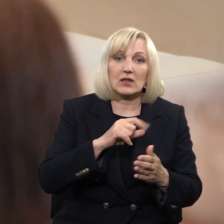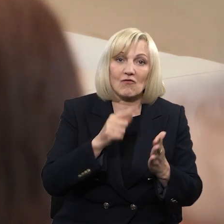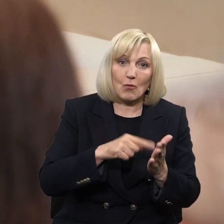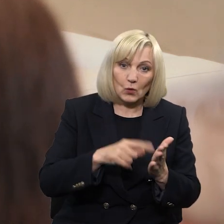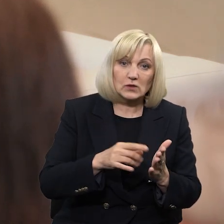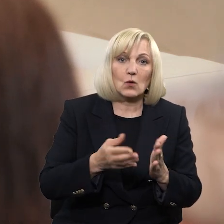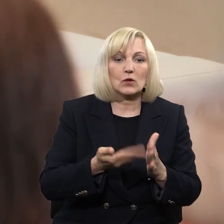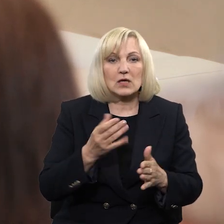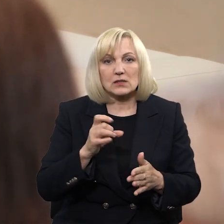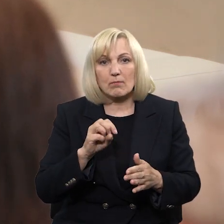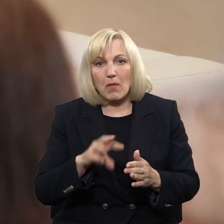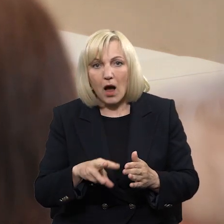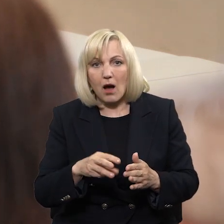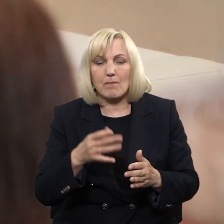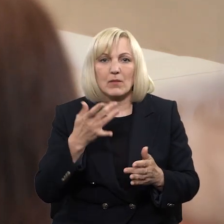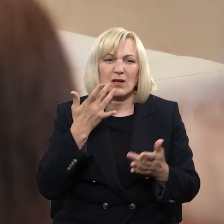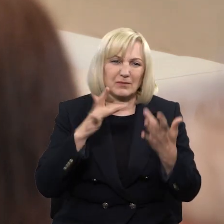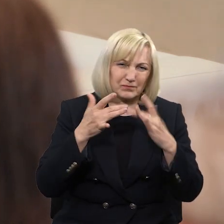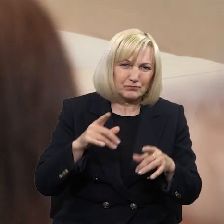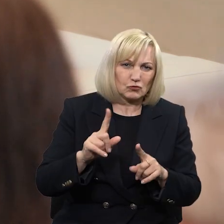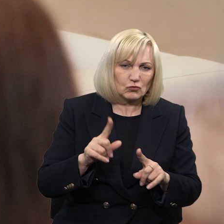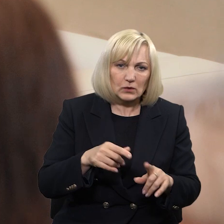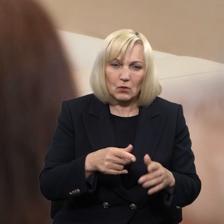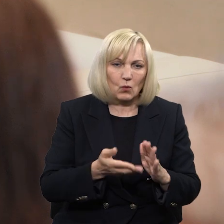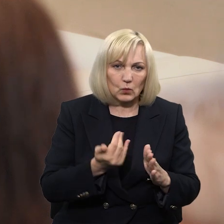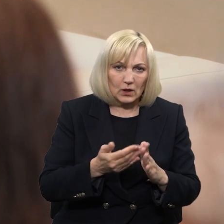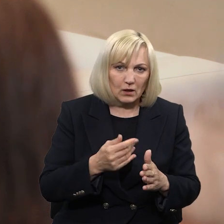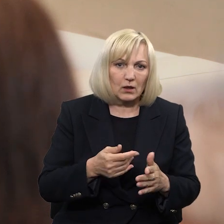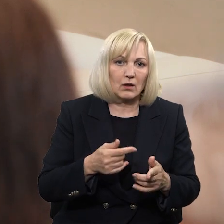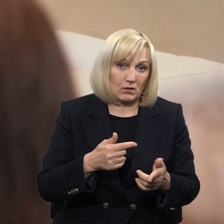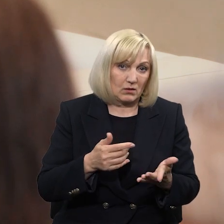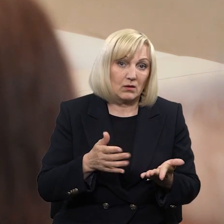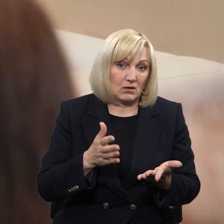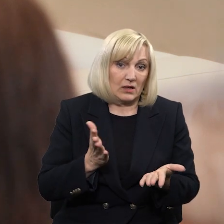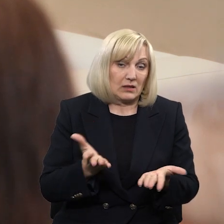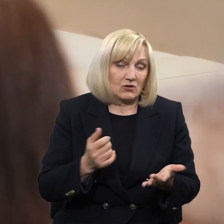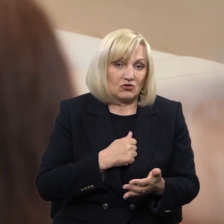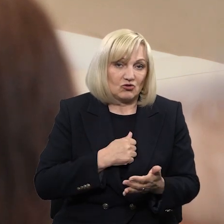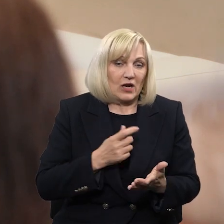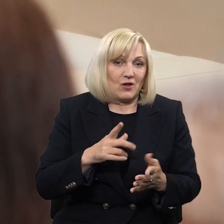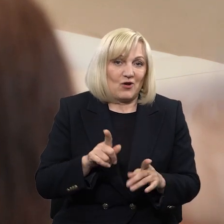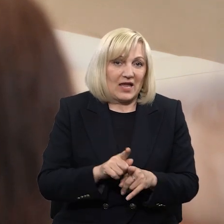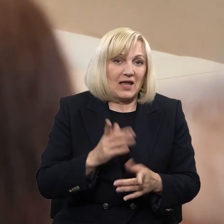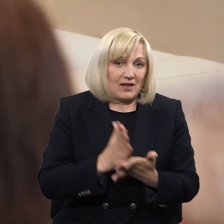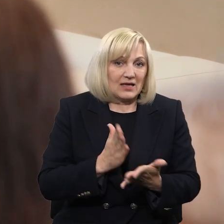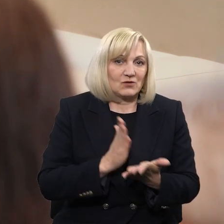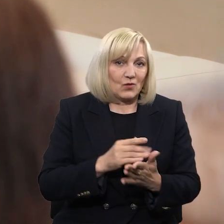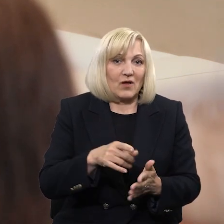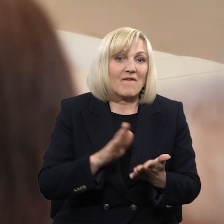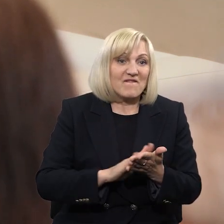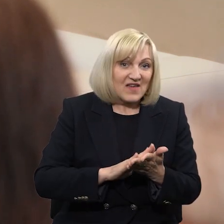удаляет спам удаляет нецензурную лексику который много даже в наших социальных сетях Несмотря на все